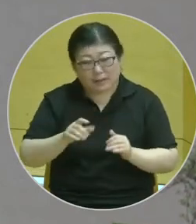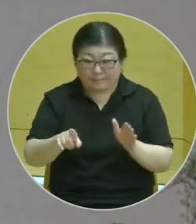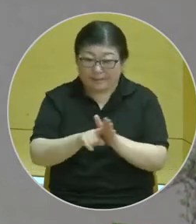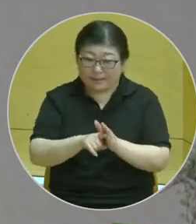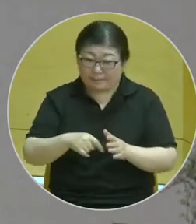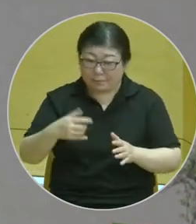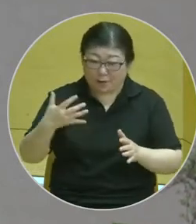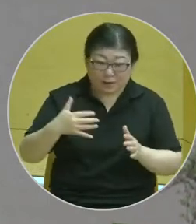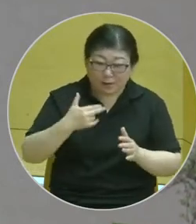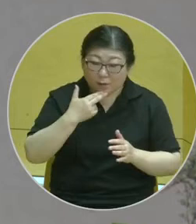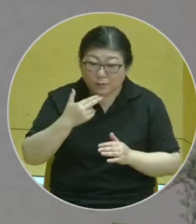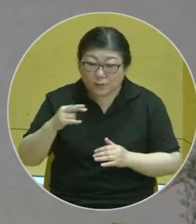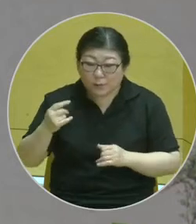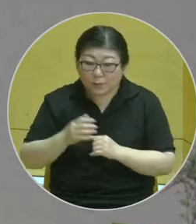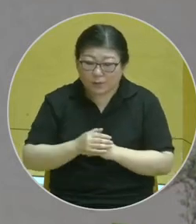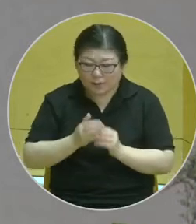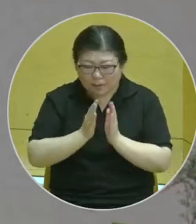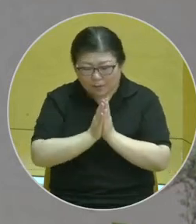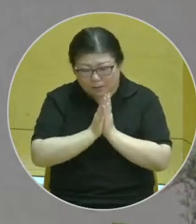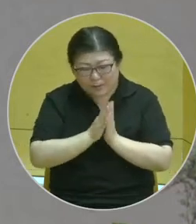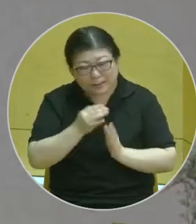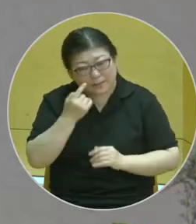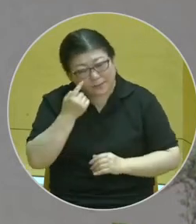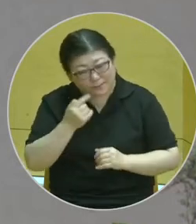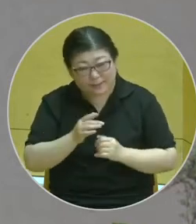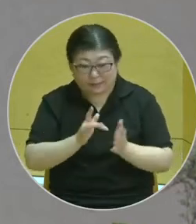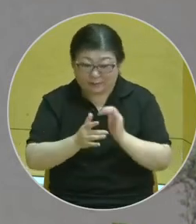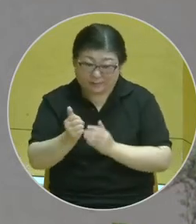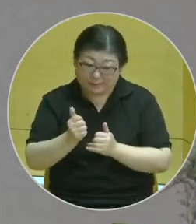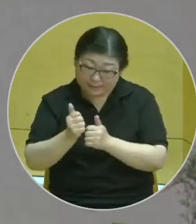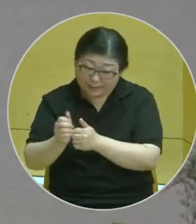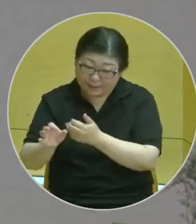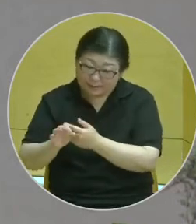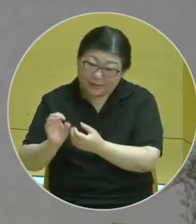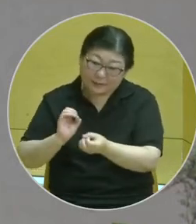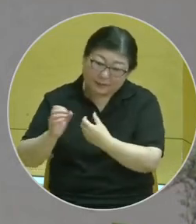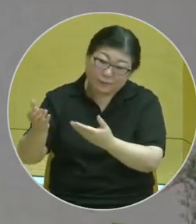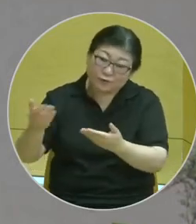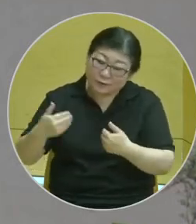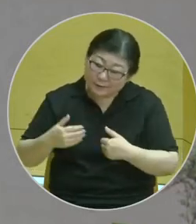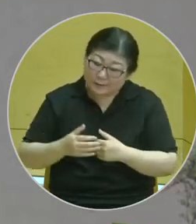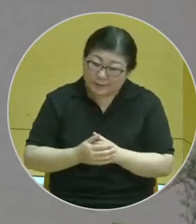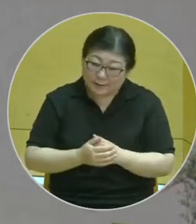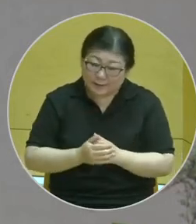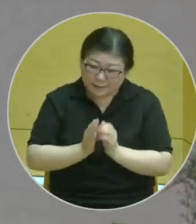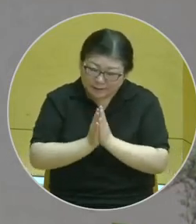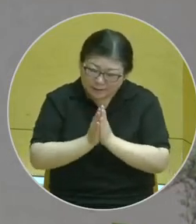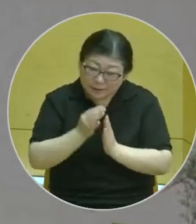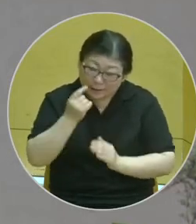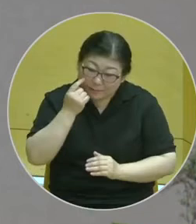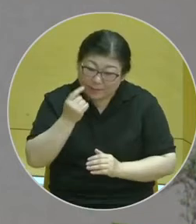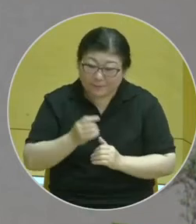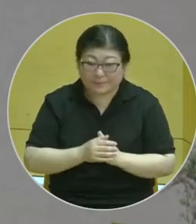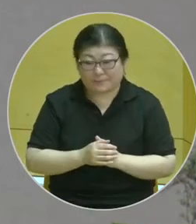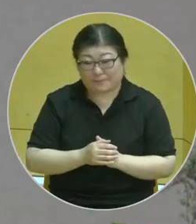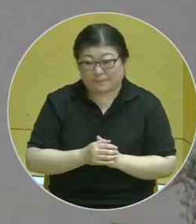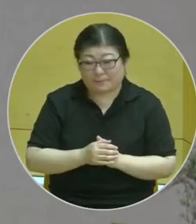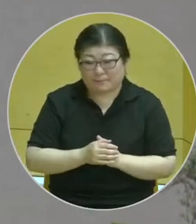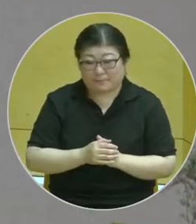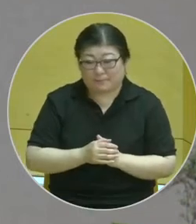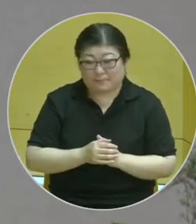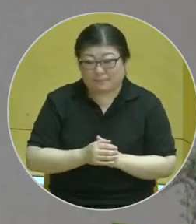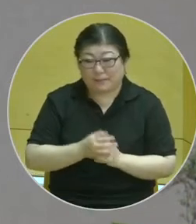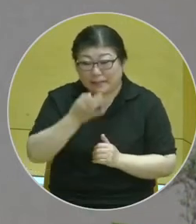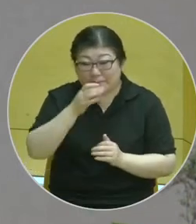기도 해 봐 우리가 예수를 따르면 예수님이 기도하면 응답해 주신 데에 기대 바 또 뭐랄까요